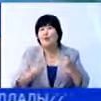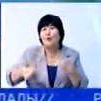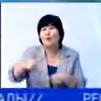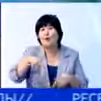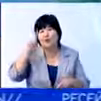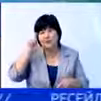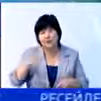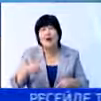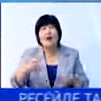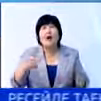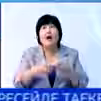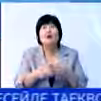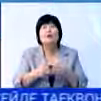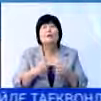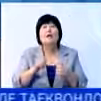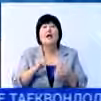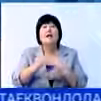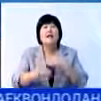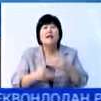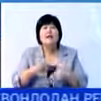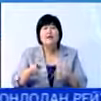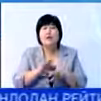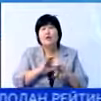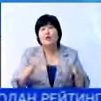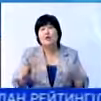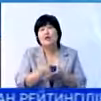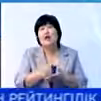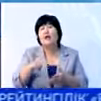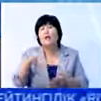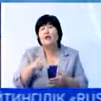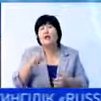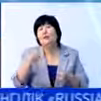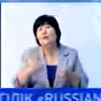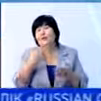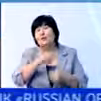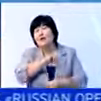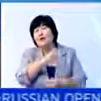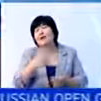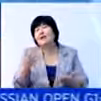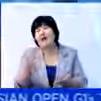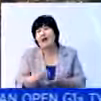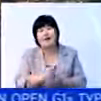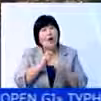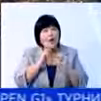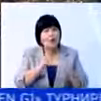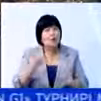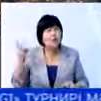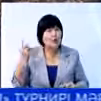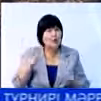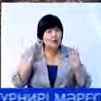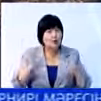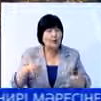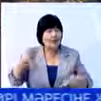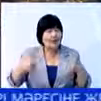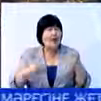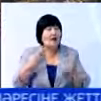білді. Алдымен топтық кезеңнің ойындары өрбіп, үздік шыққандары плей-офф бәсекелерінде өзара мықтын анықтады. Жүлделі 3-ші орын үшін